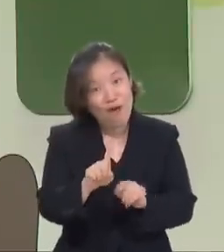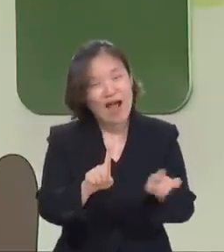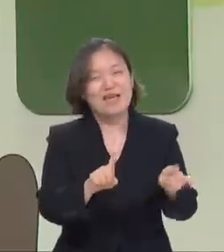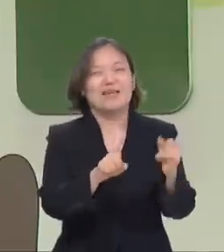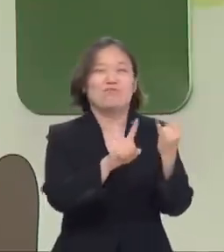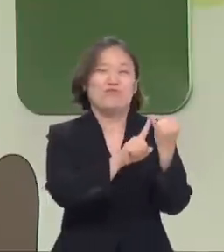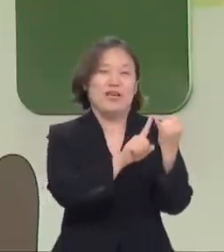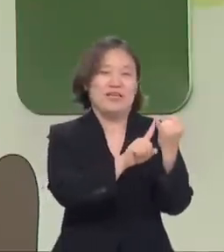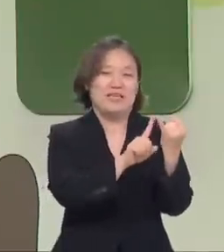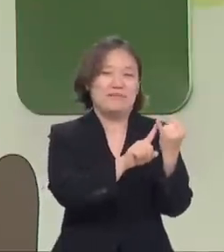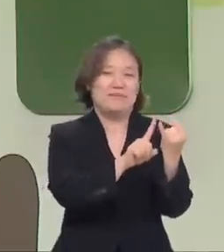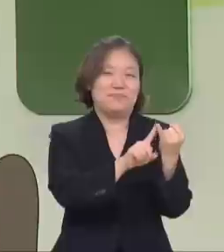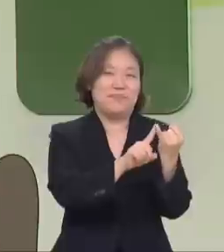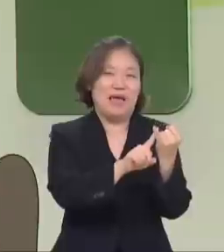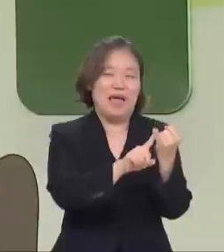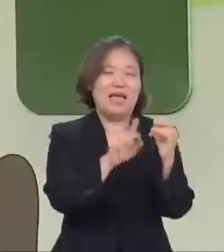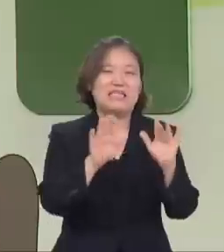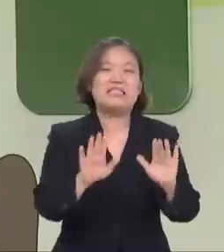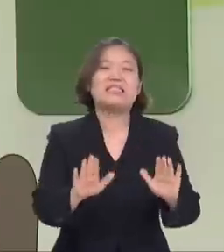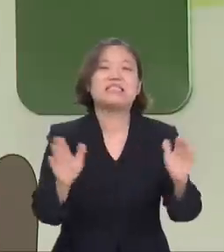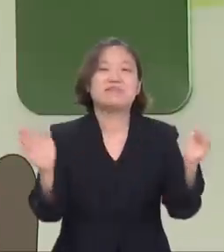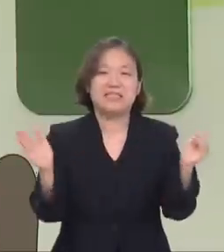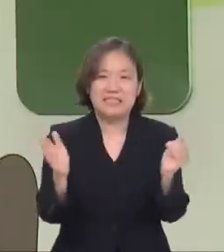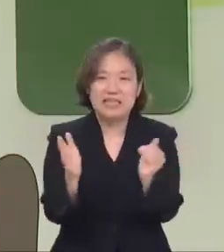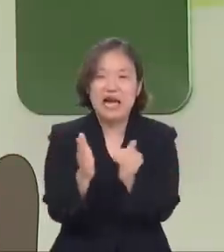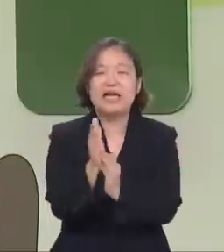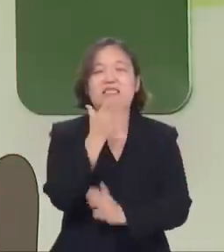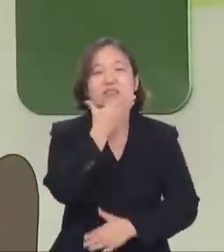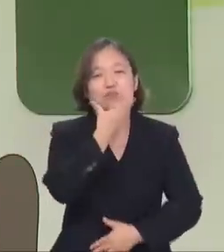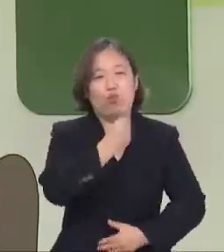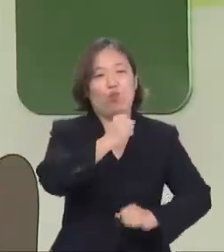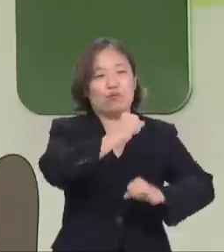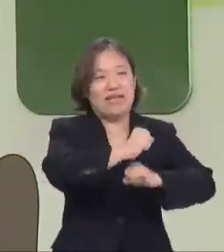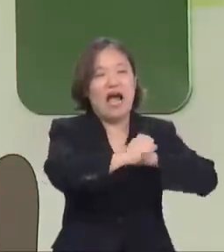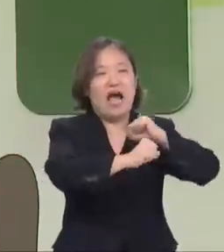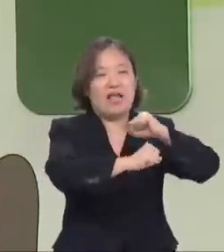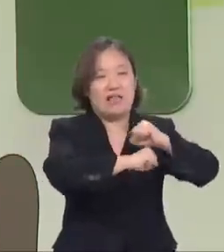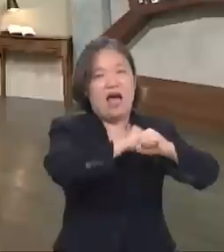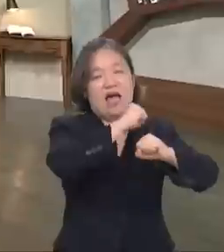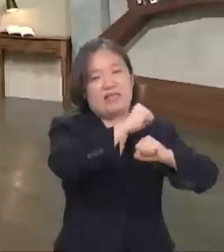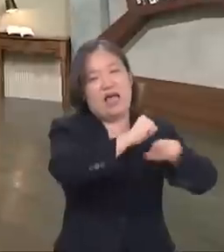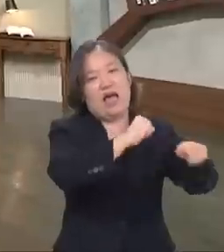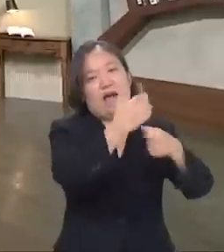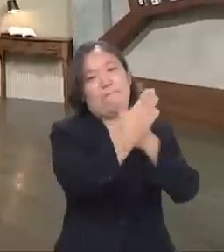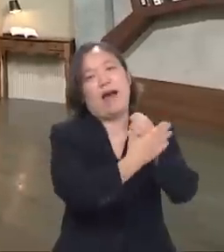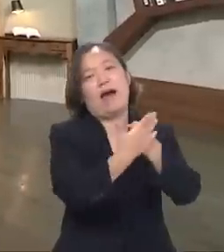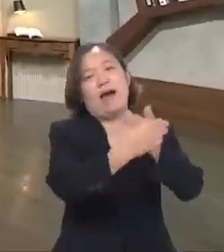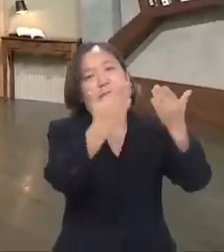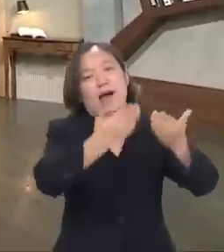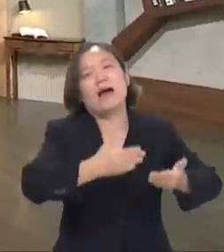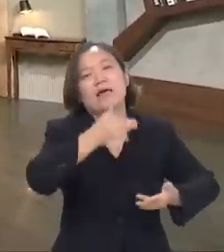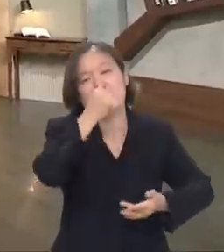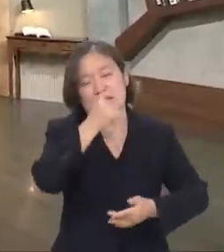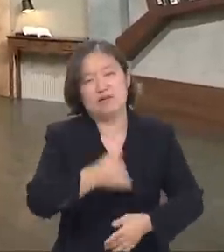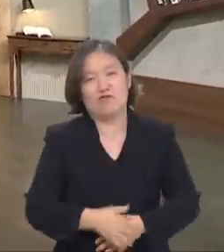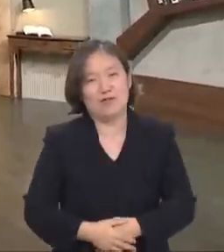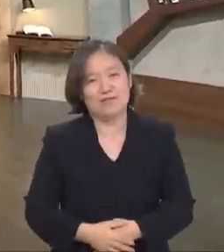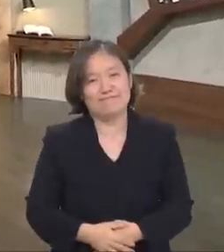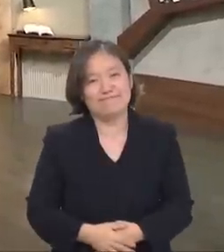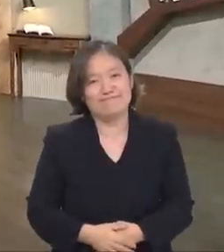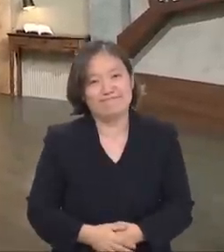그래도 닦은 그 공덕의 힘이 있으신 분이에요 순간이 불자님이